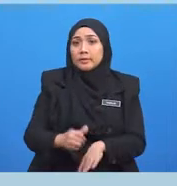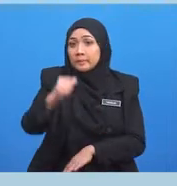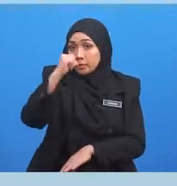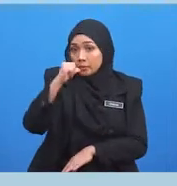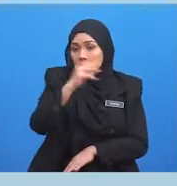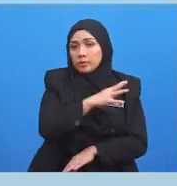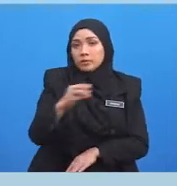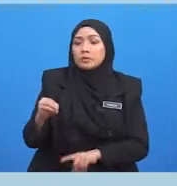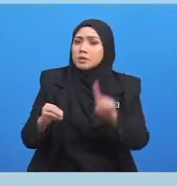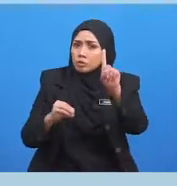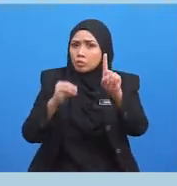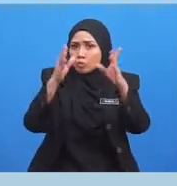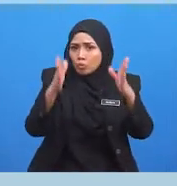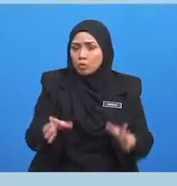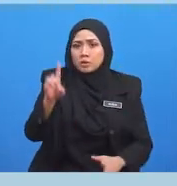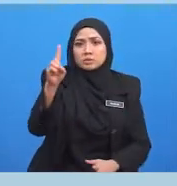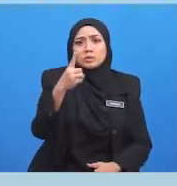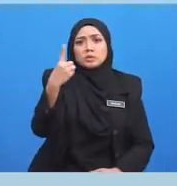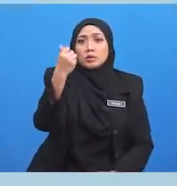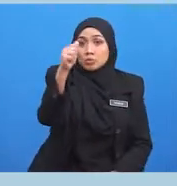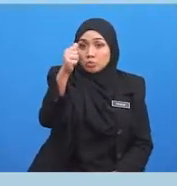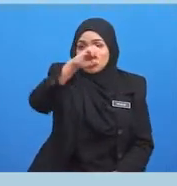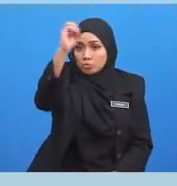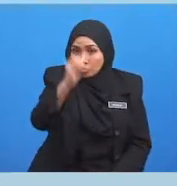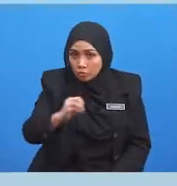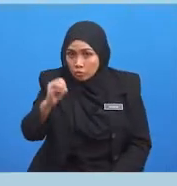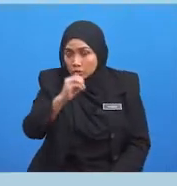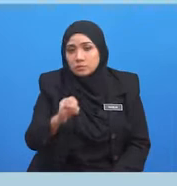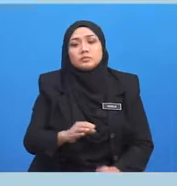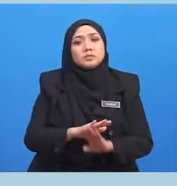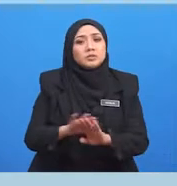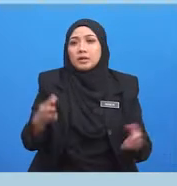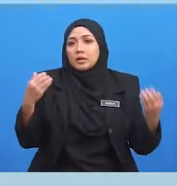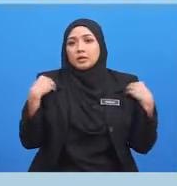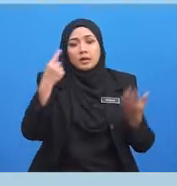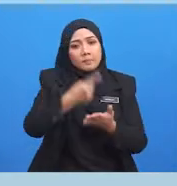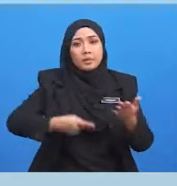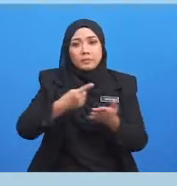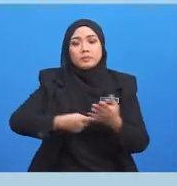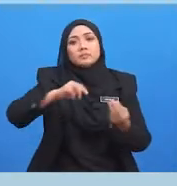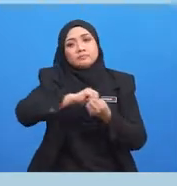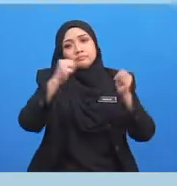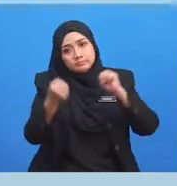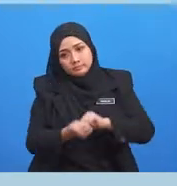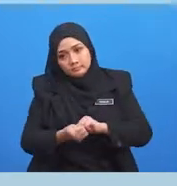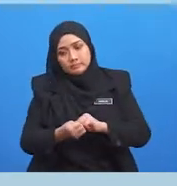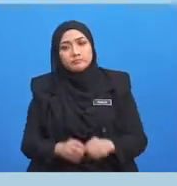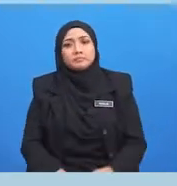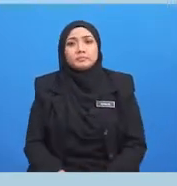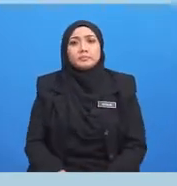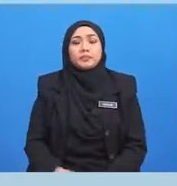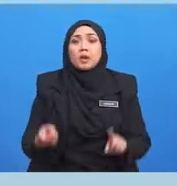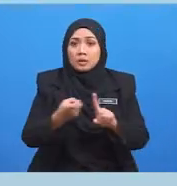minum, dan satu orang sahaja, iaitu 10%, tidak menghadapi masalah